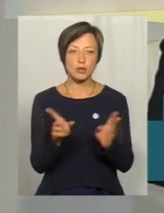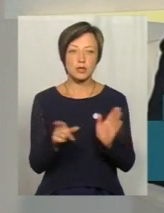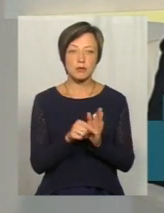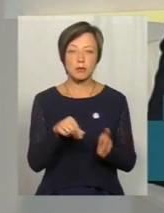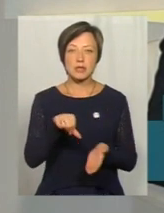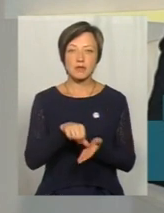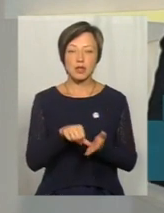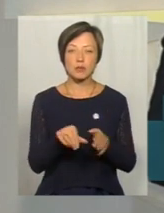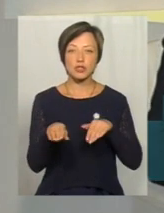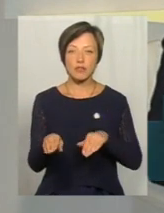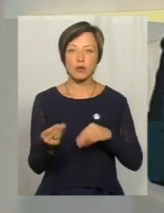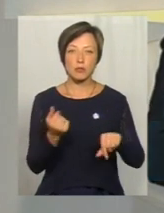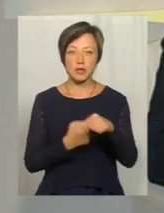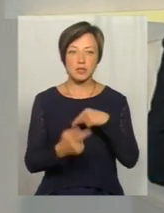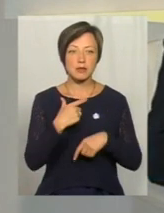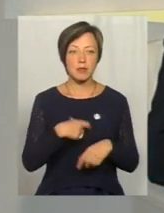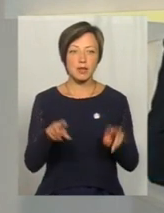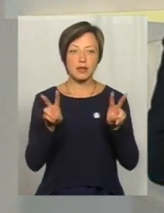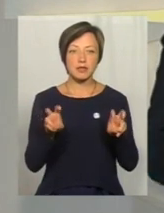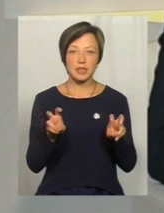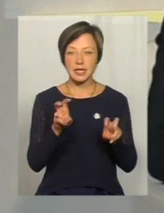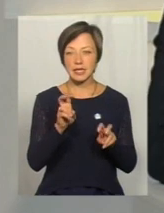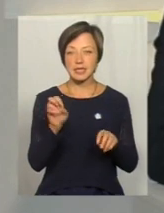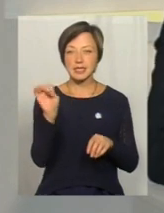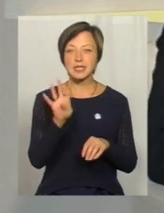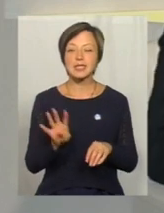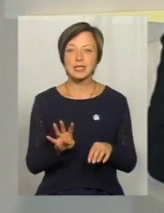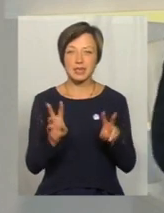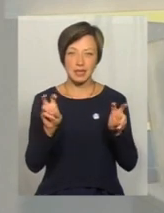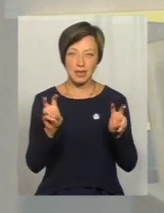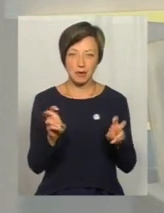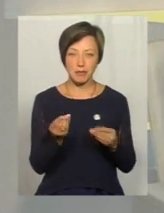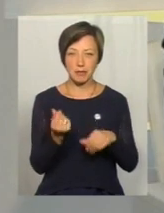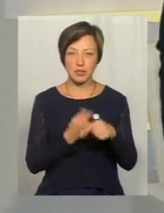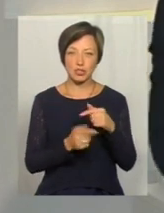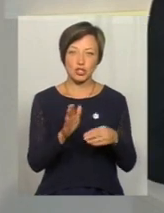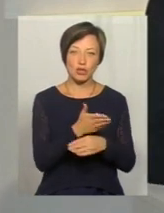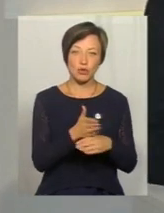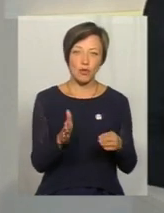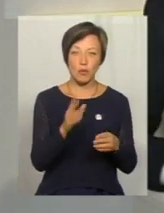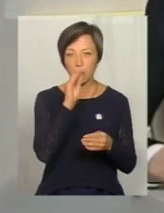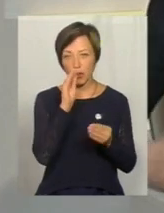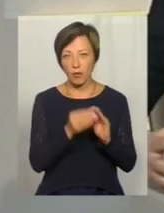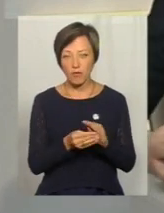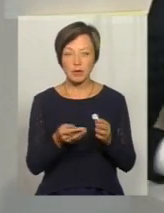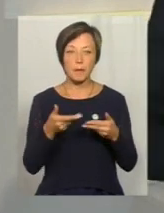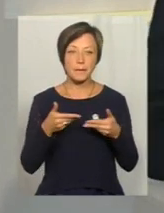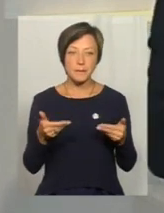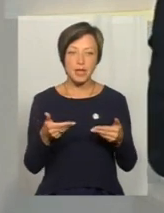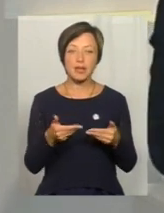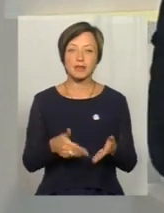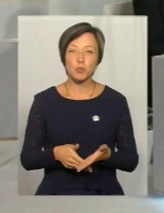швейного бізнесу, які себе називають, так би мовити, сірим бізнесом, тобто, частково легалізованим, частково десь прихованим. Ми їх